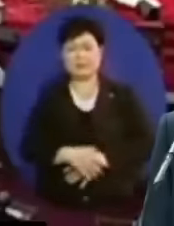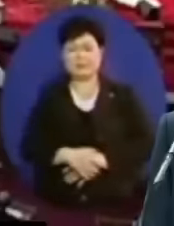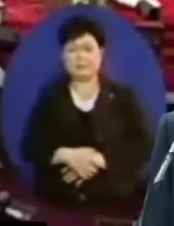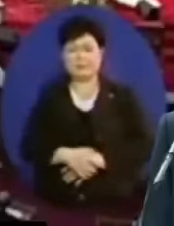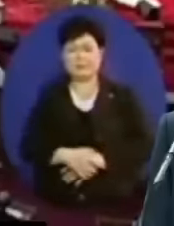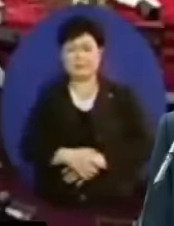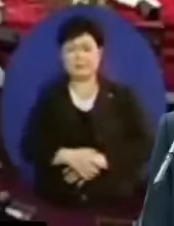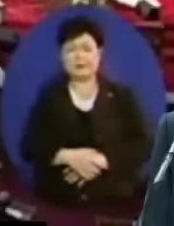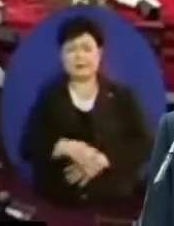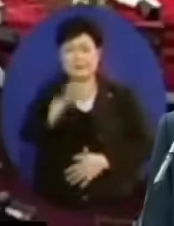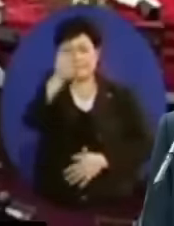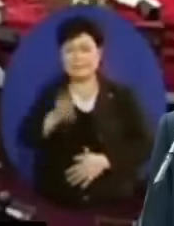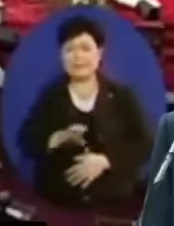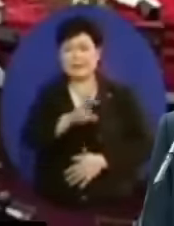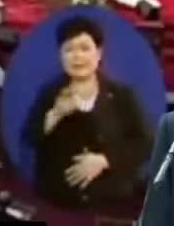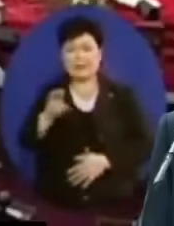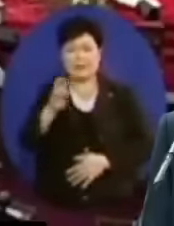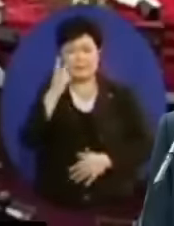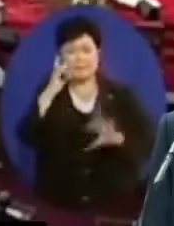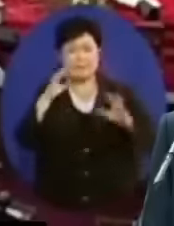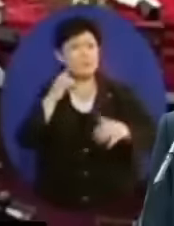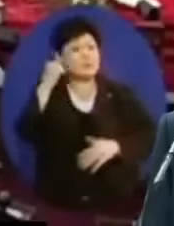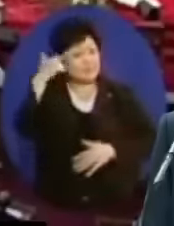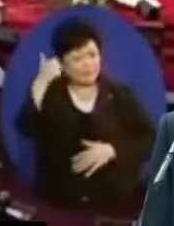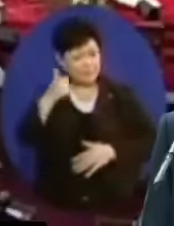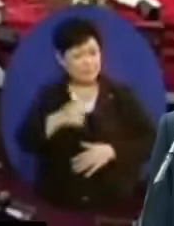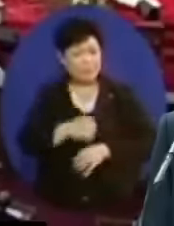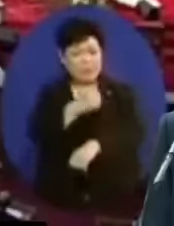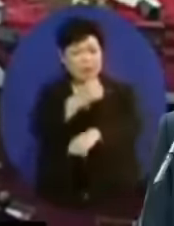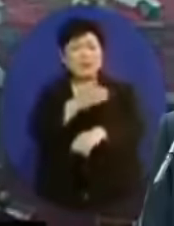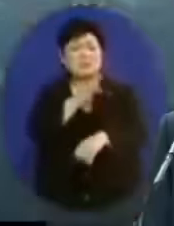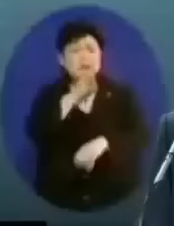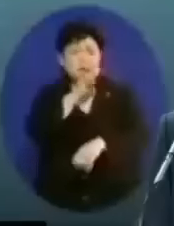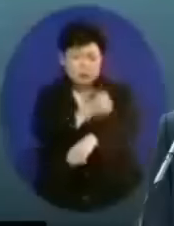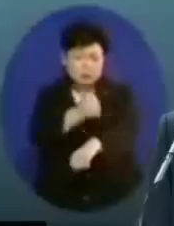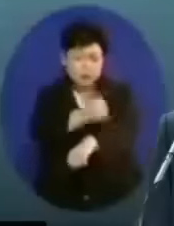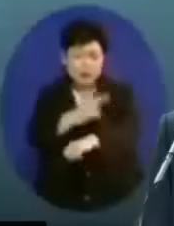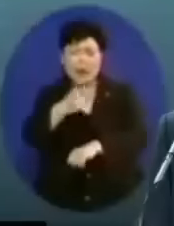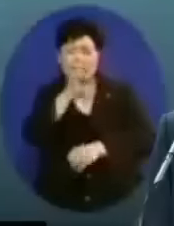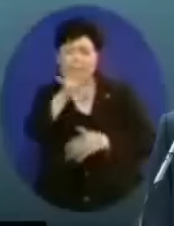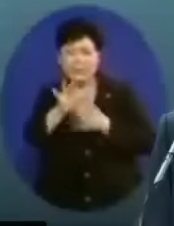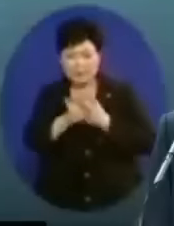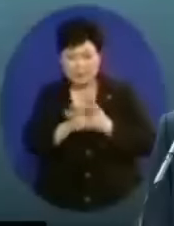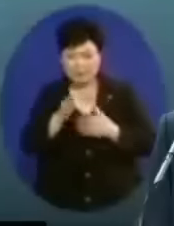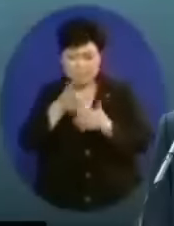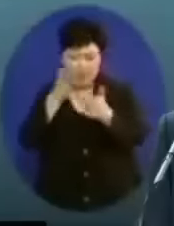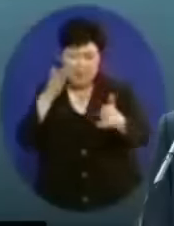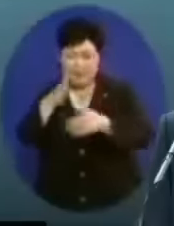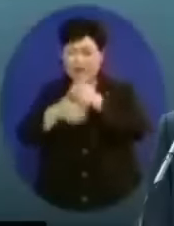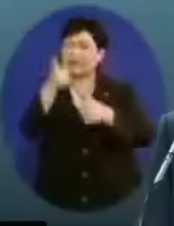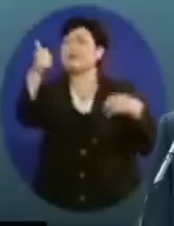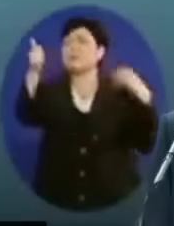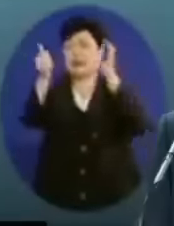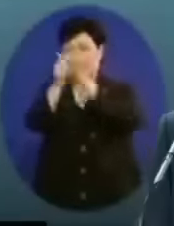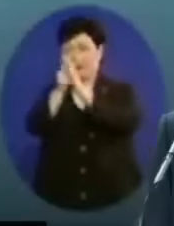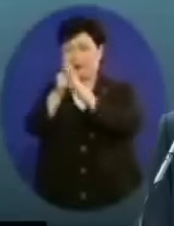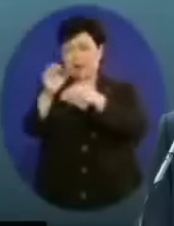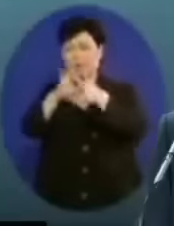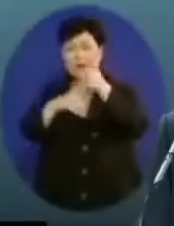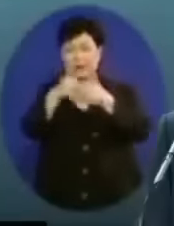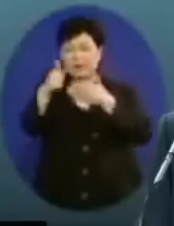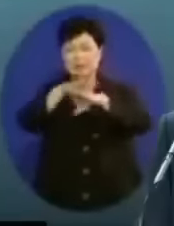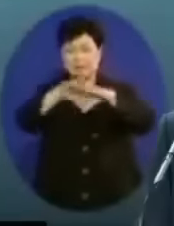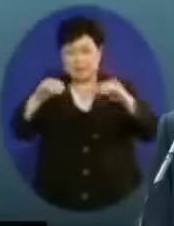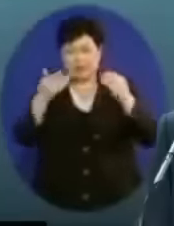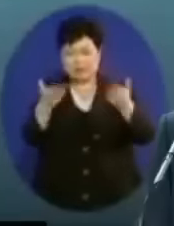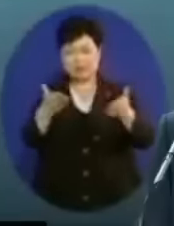빌리 그라함 목사님은 해도 해도 안 될 때는 전적으로 하나님께 맡겨보라. 그러면 하나님께서 해결해